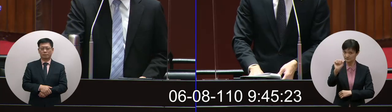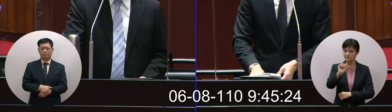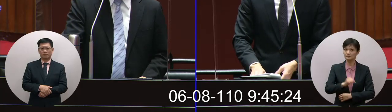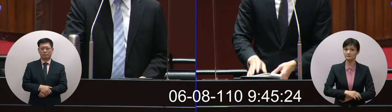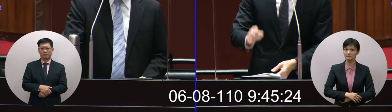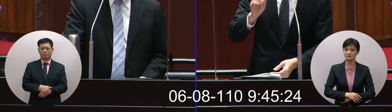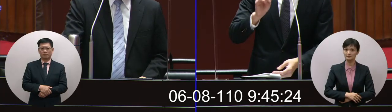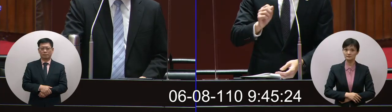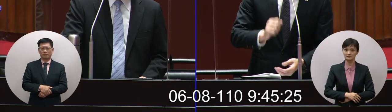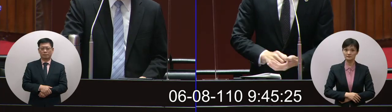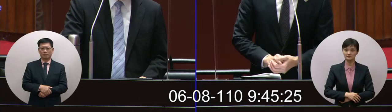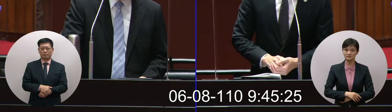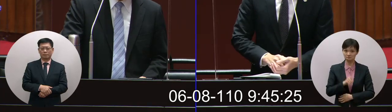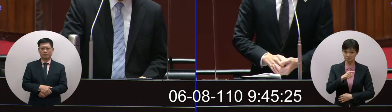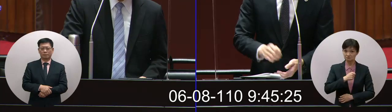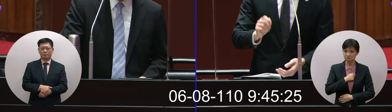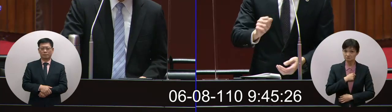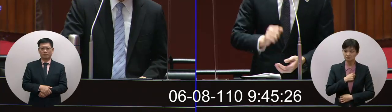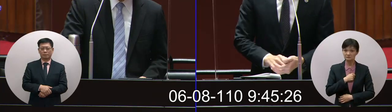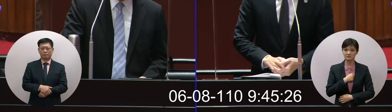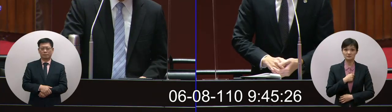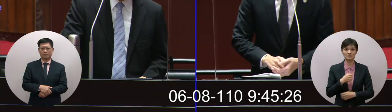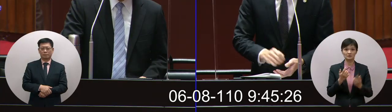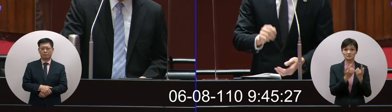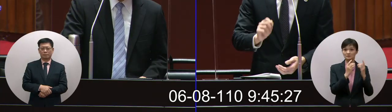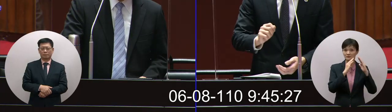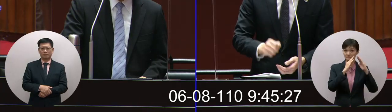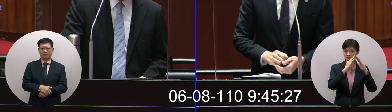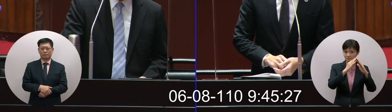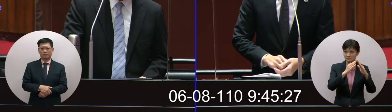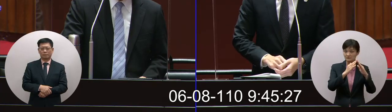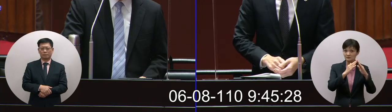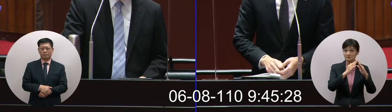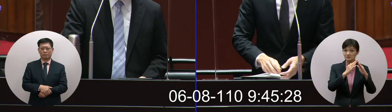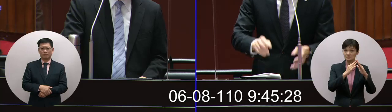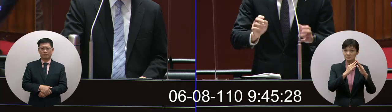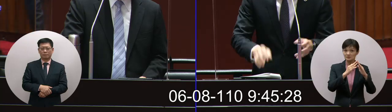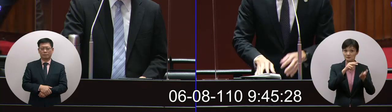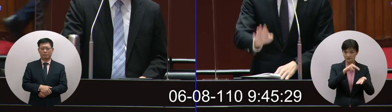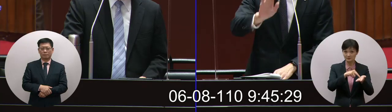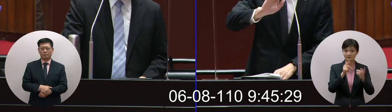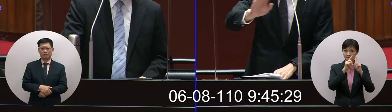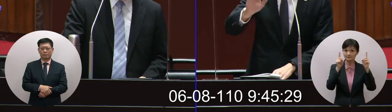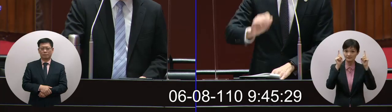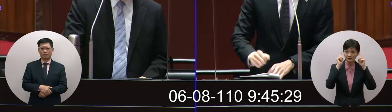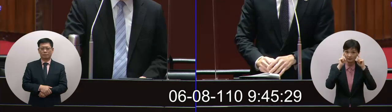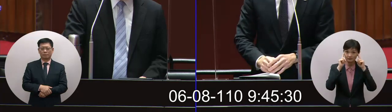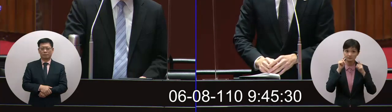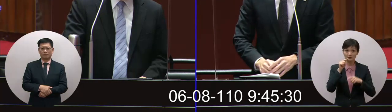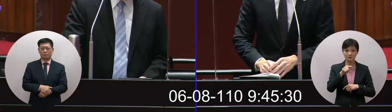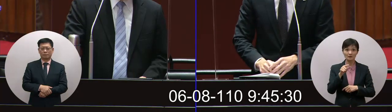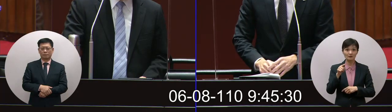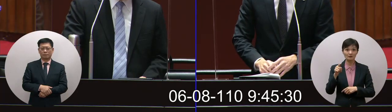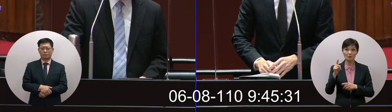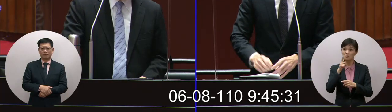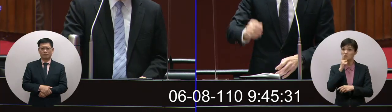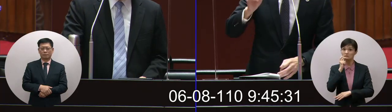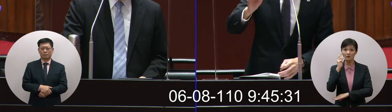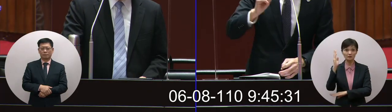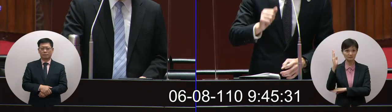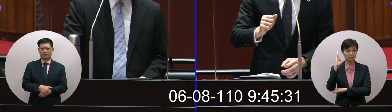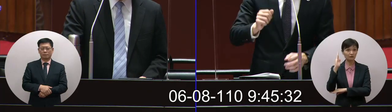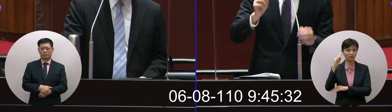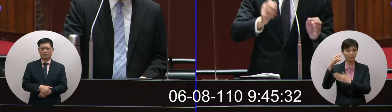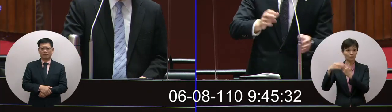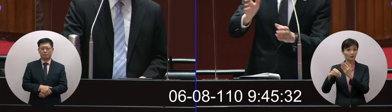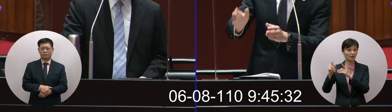吼。台北市的这个北市大啊，台北市立大学，伊竟然完全无伫插中央的规定。伊